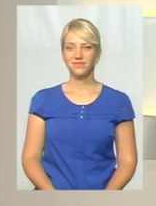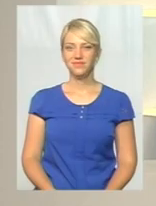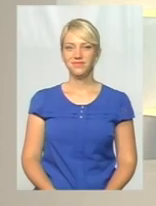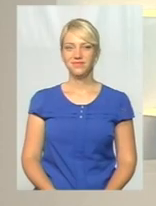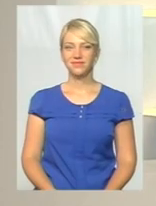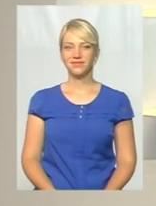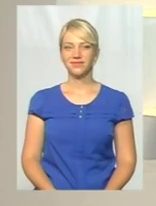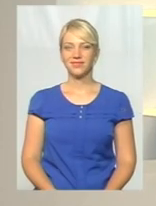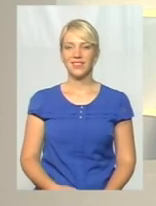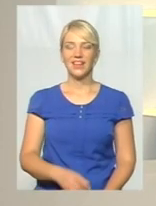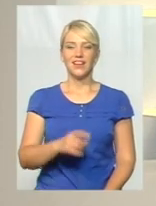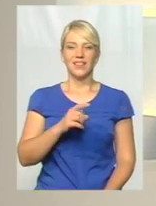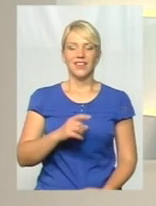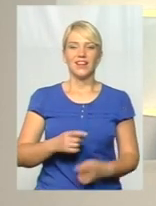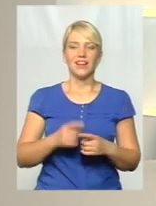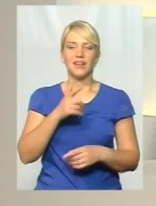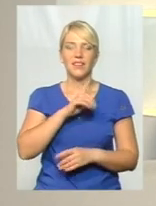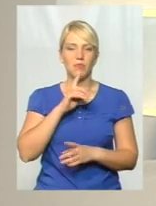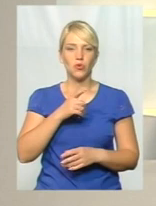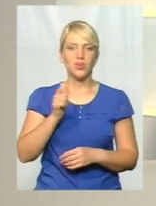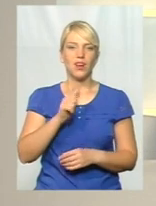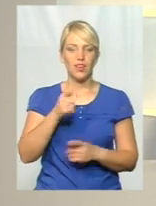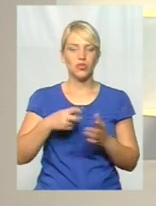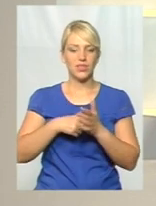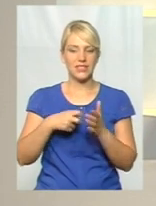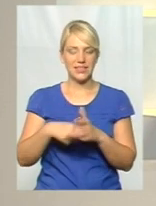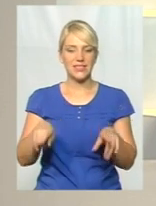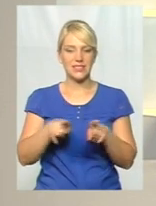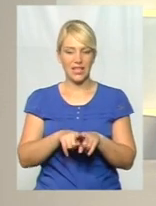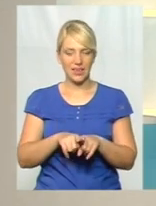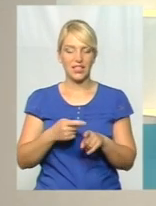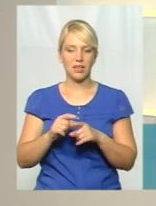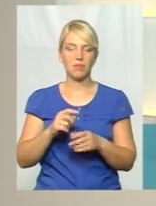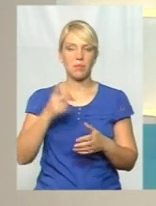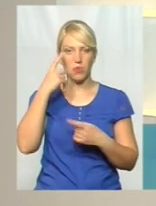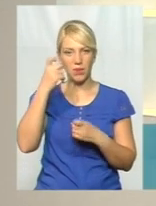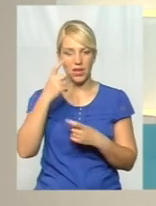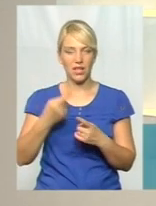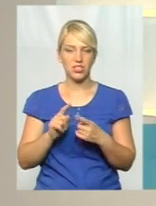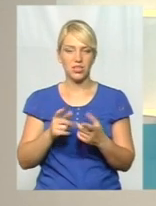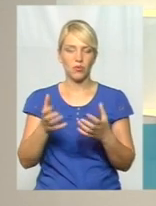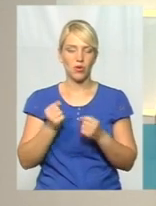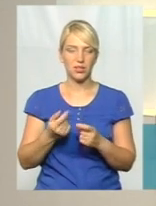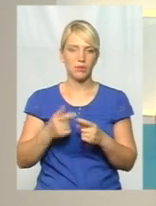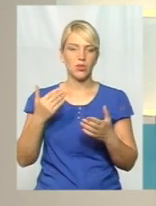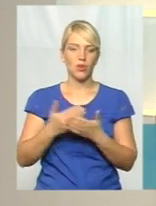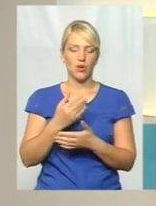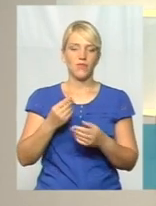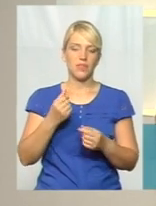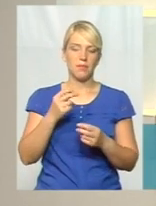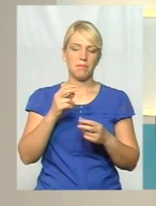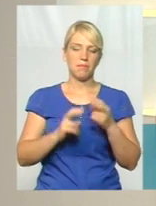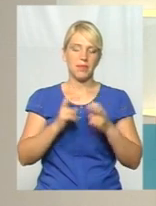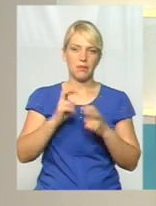Не буде модема, не буде газу. Листи із подібними попередженнями від «Хмельницькгазу» отримали малі підприємства та